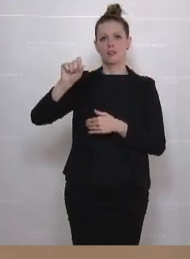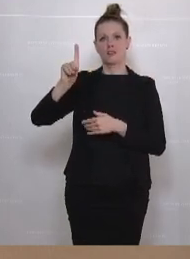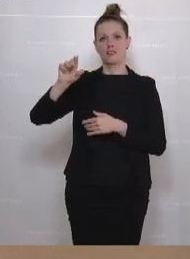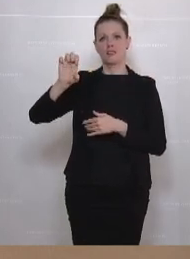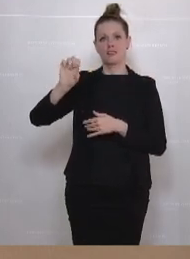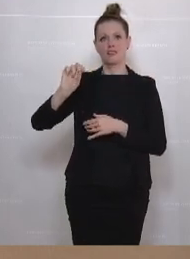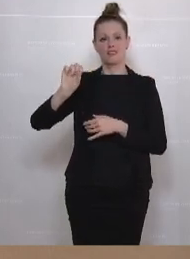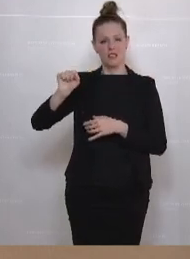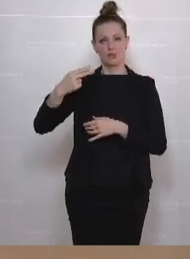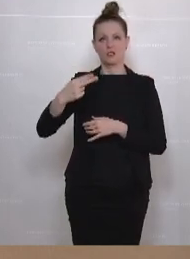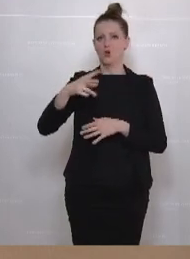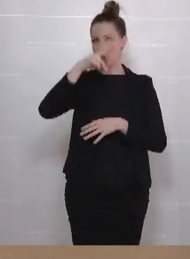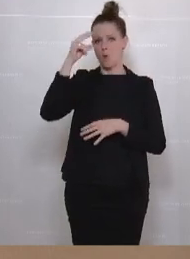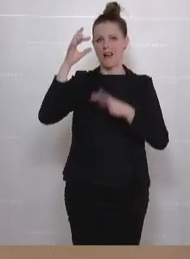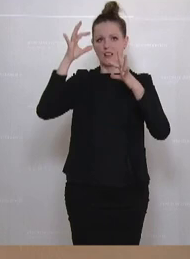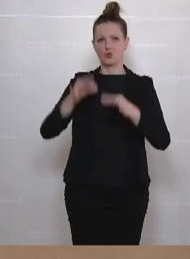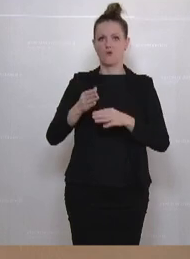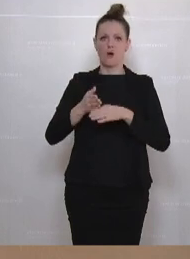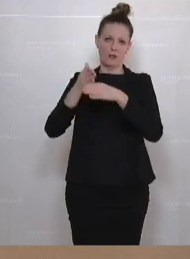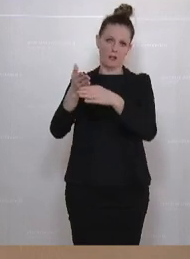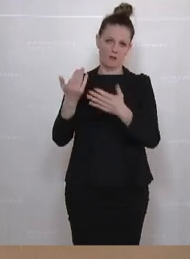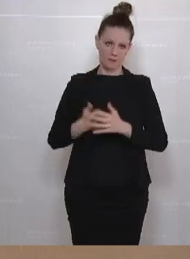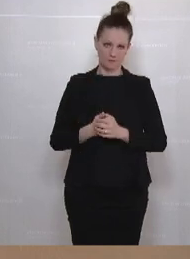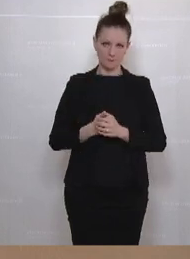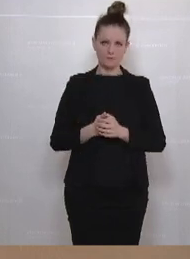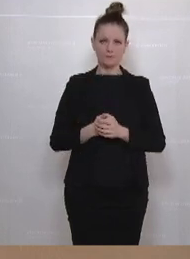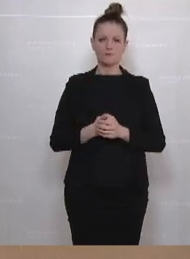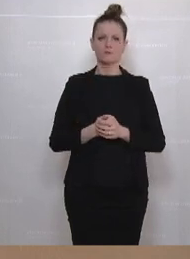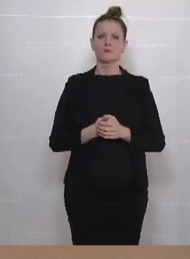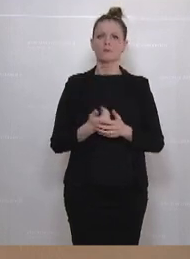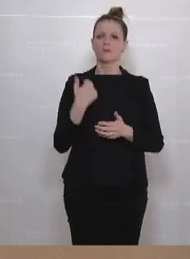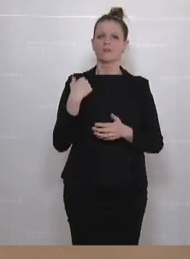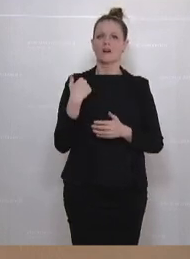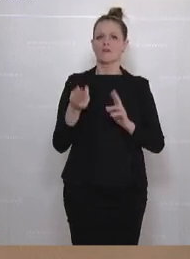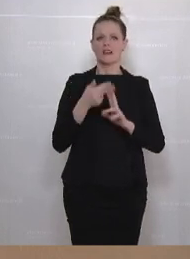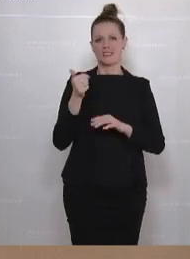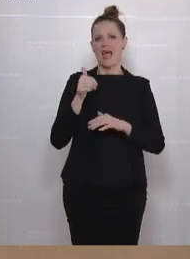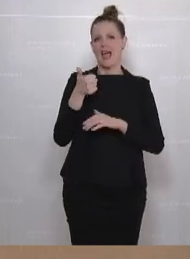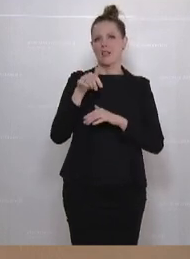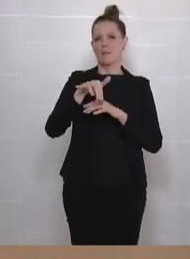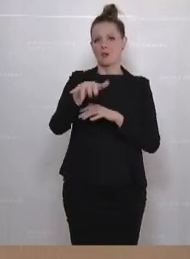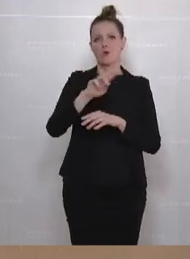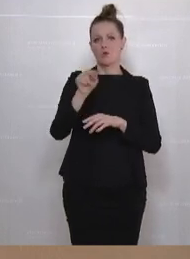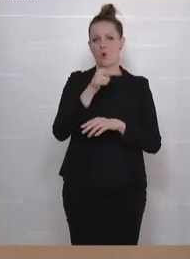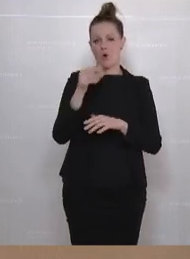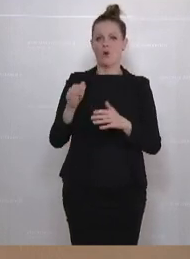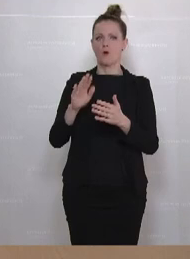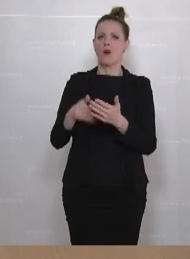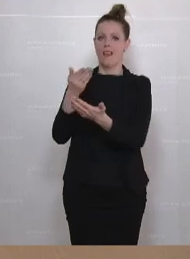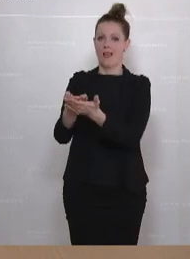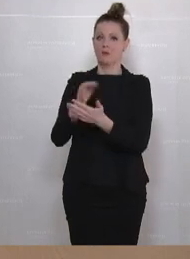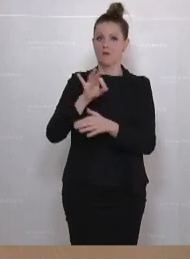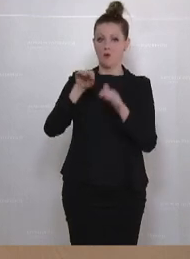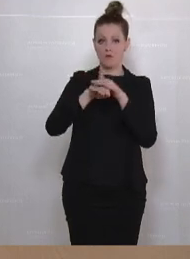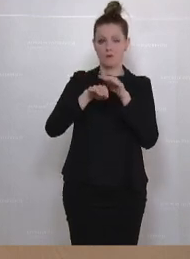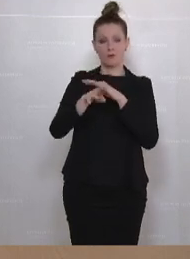humanitäre Soforthilfe. Wir haben in den vergangenen Jahren 850, also fast 1 Million Euro, zur Verfügung gestellt für Flüchtlinge, und werden uns natürlich anschauen,